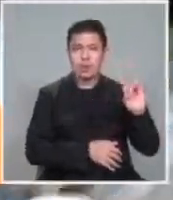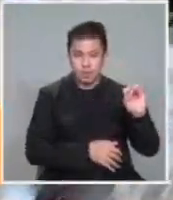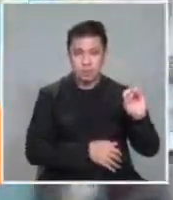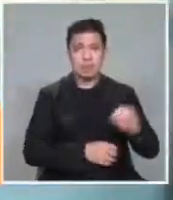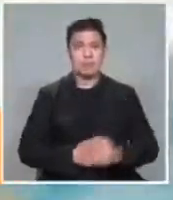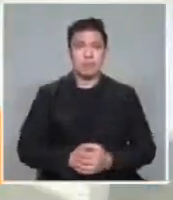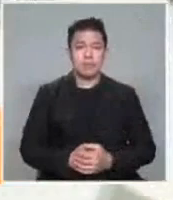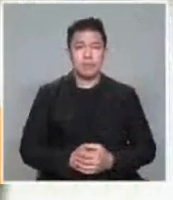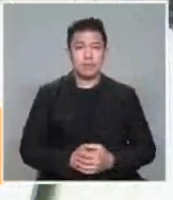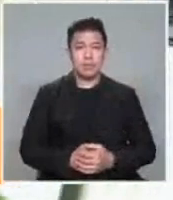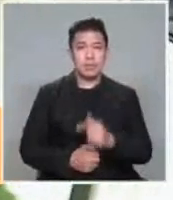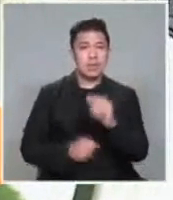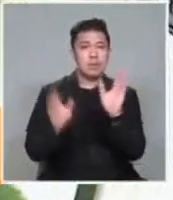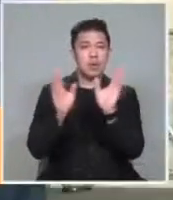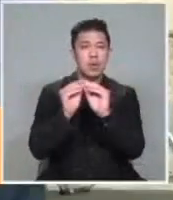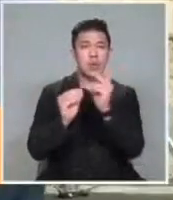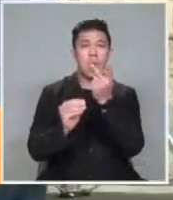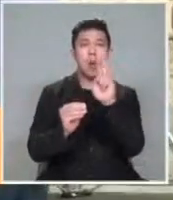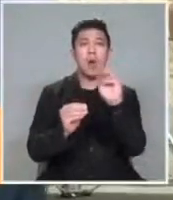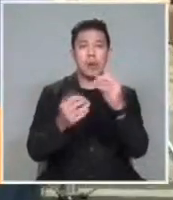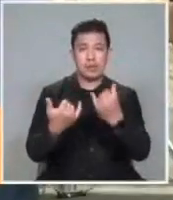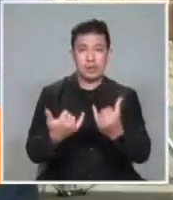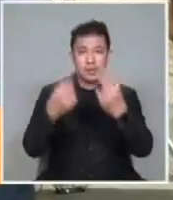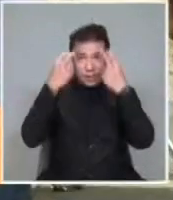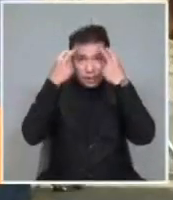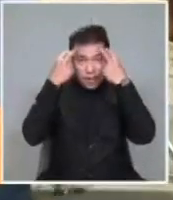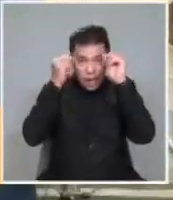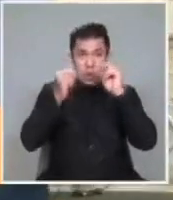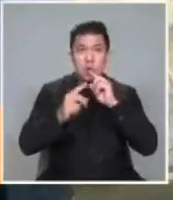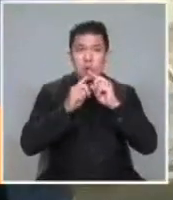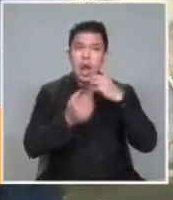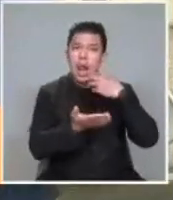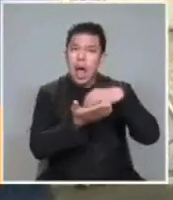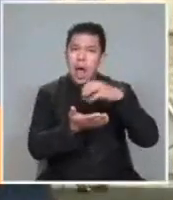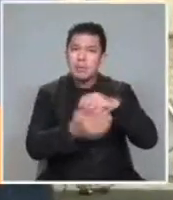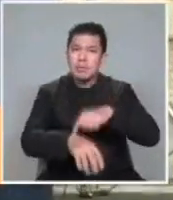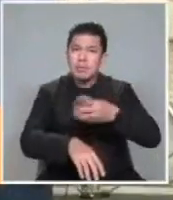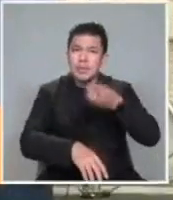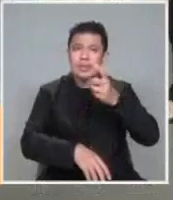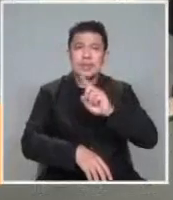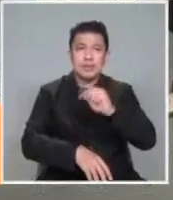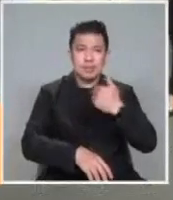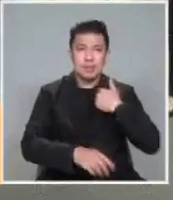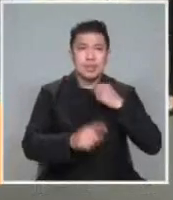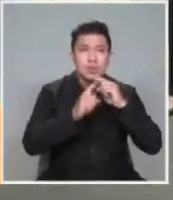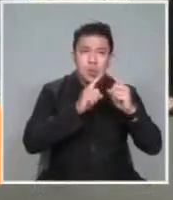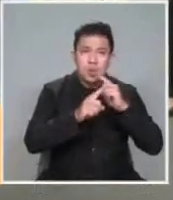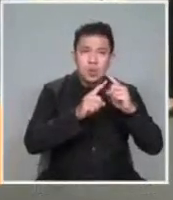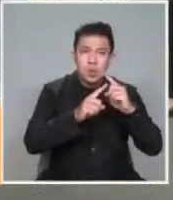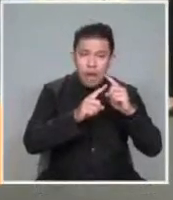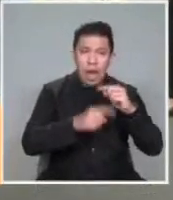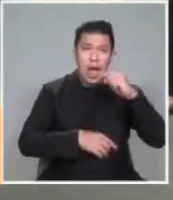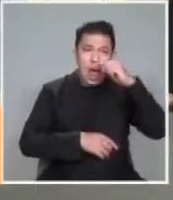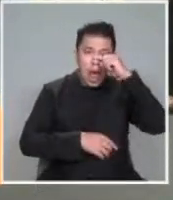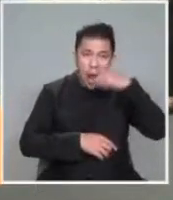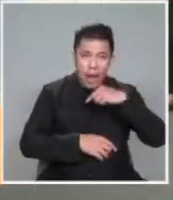นส่วนการประชุมครม.ในวันนี้นะคะนายกรัฐมนตรีก็กล่าวอีกสั้นๆนะคะว่าจะมีการหารือเรื่องแรงงานไ